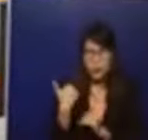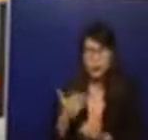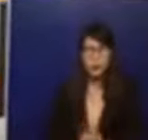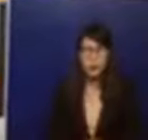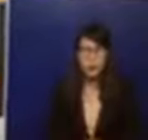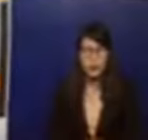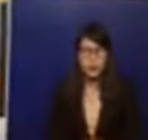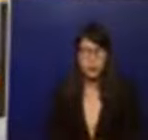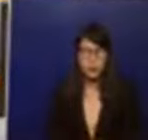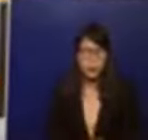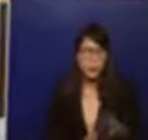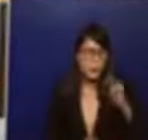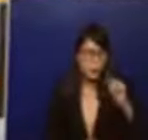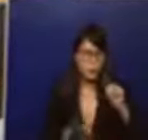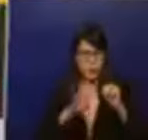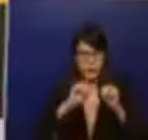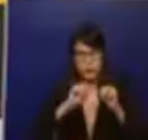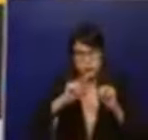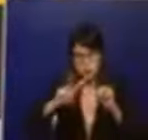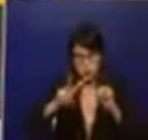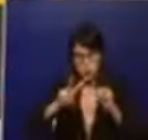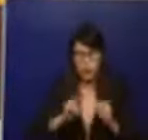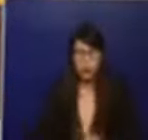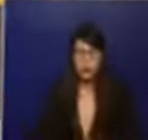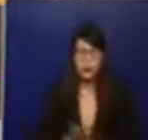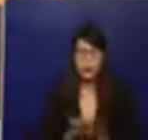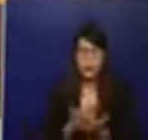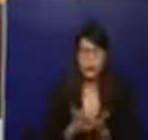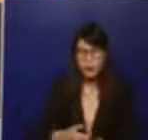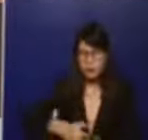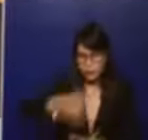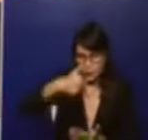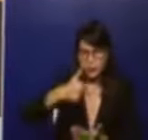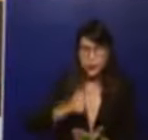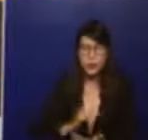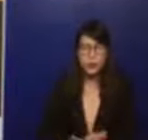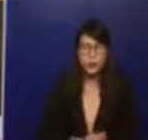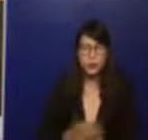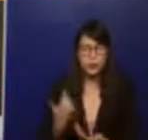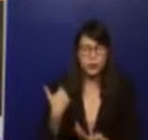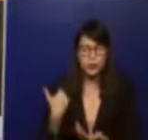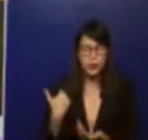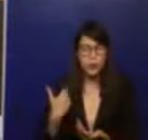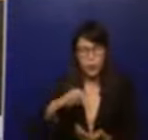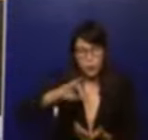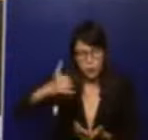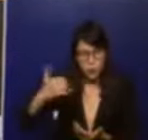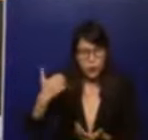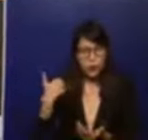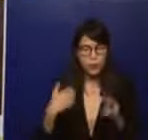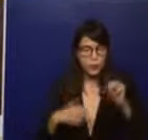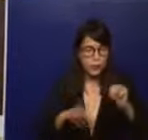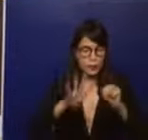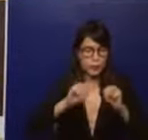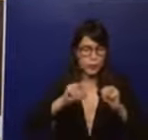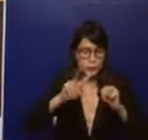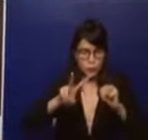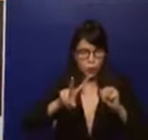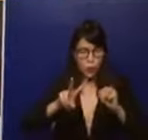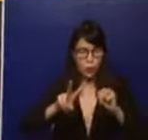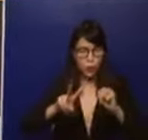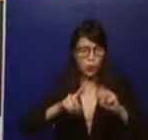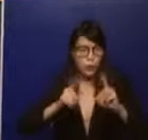ที่มาตรา42ค่ะเงินได้พึงประเมินที่จะมีข้อยกเว้นตามมาตรา42มีอยู่